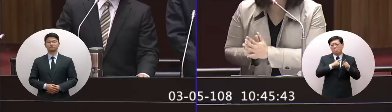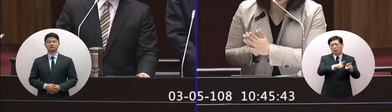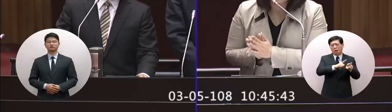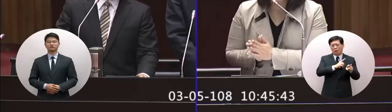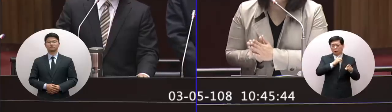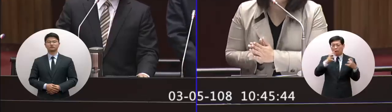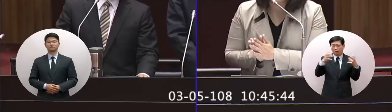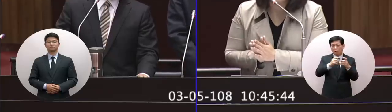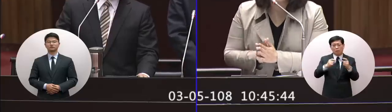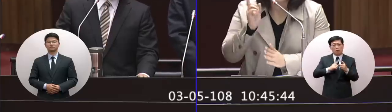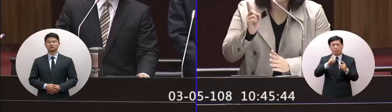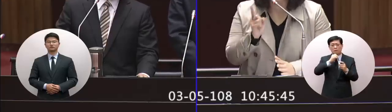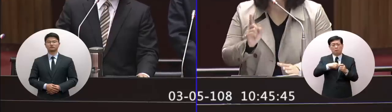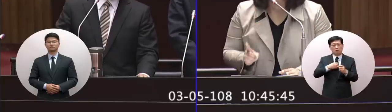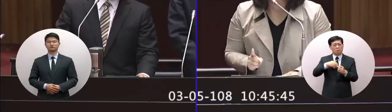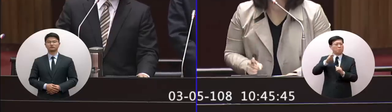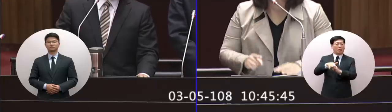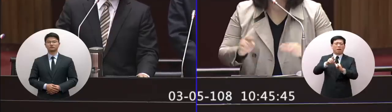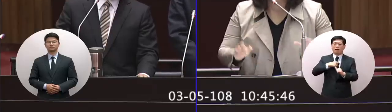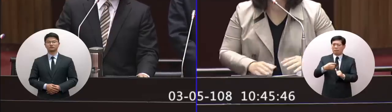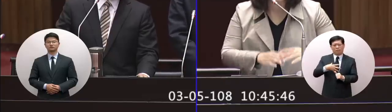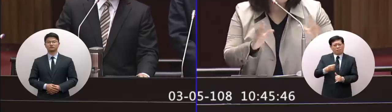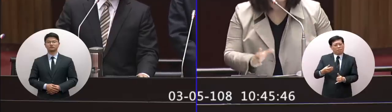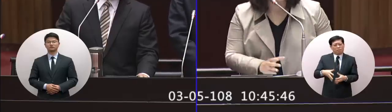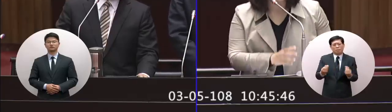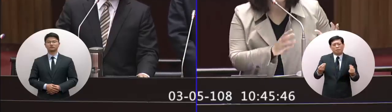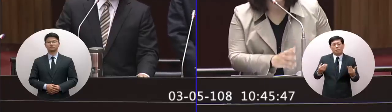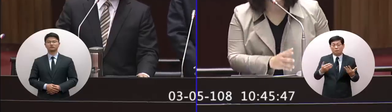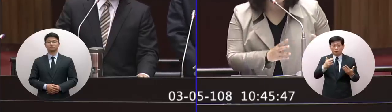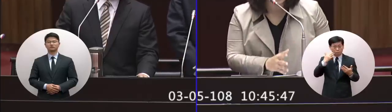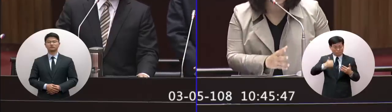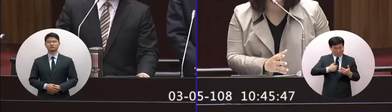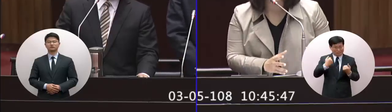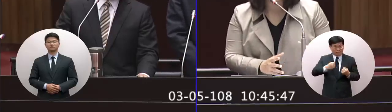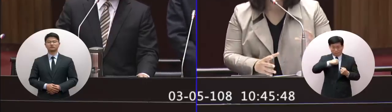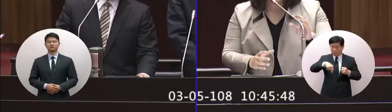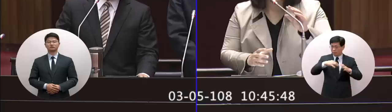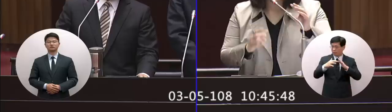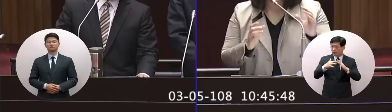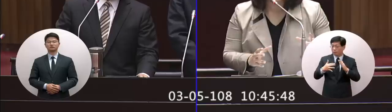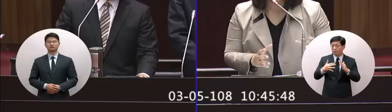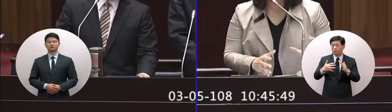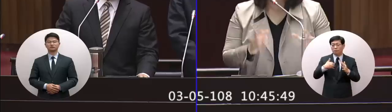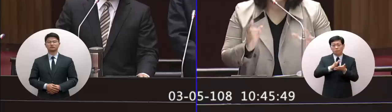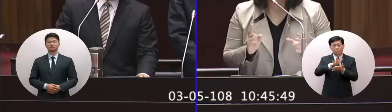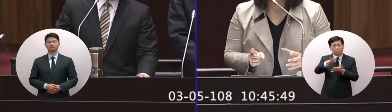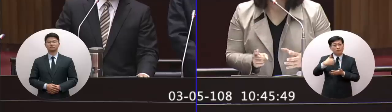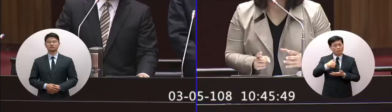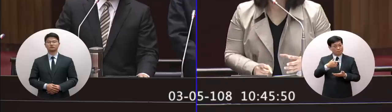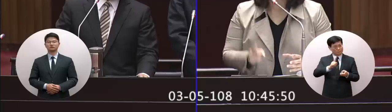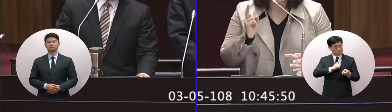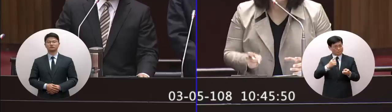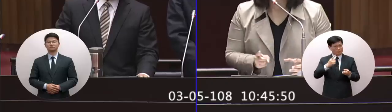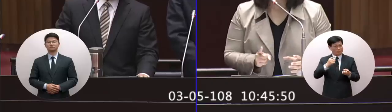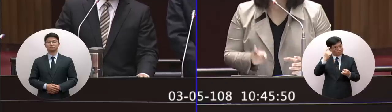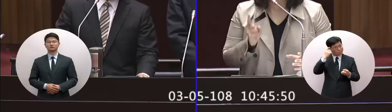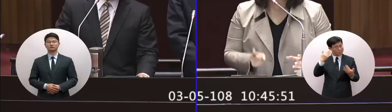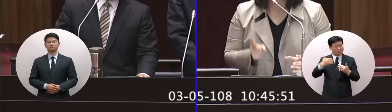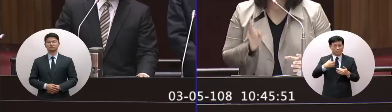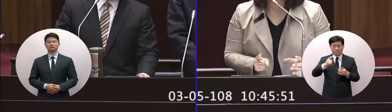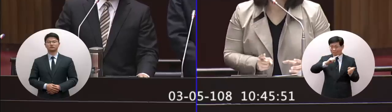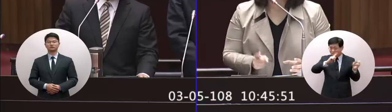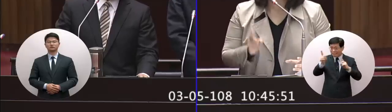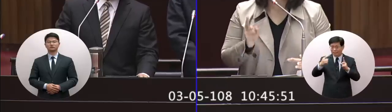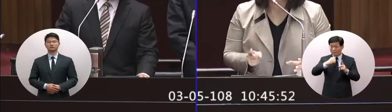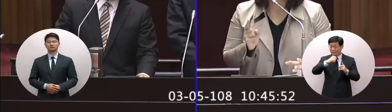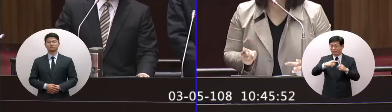一起玉石俱焚哦，我觉得，所以说如果今天战场是开在台湾了，那未来你要知道哦，打一天台